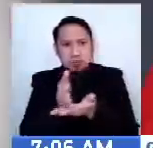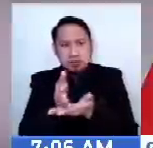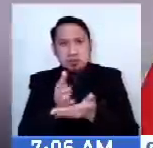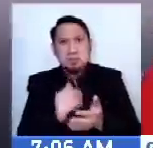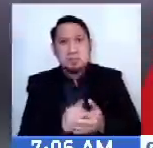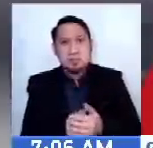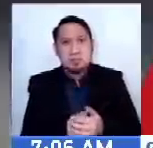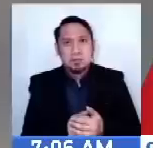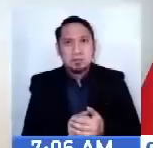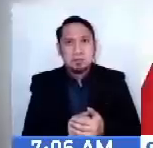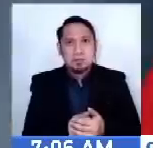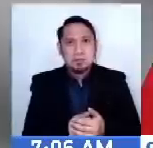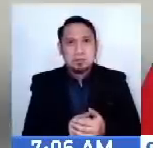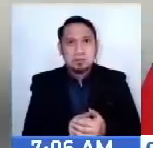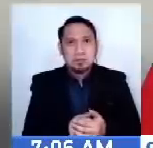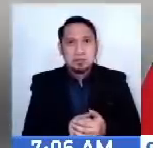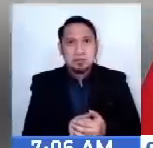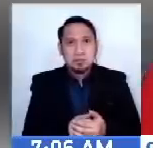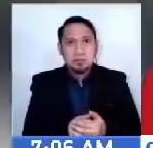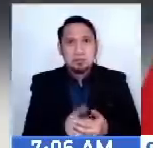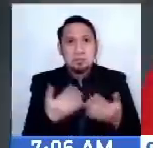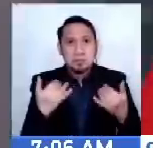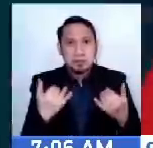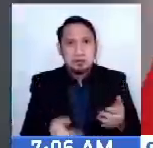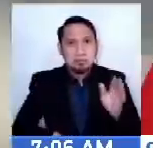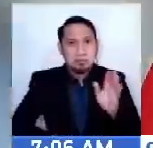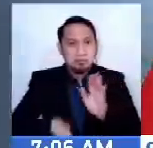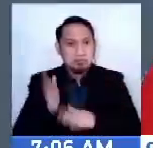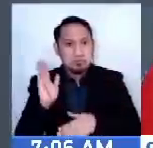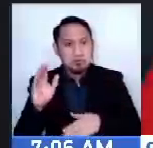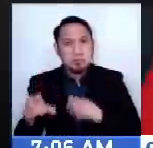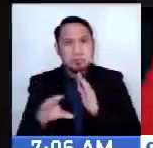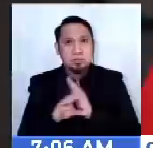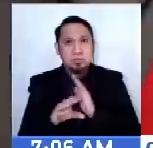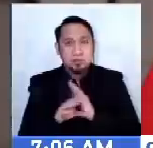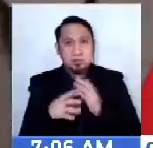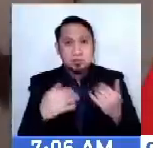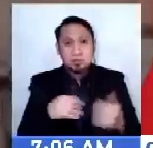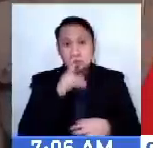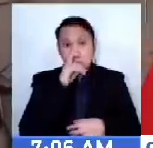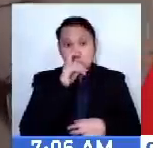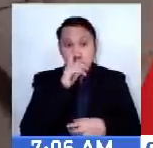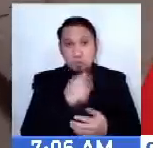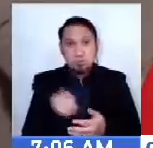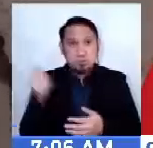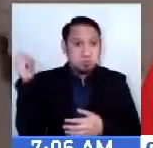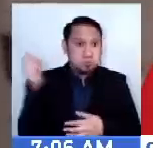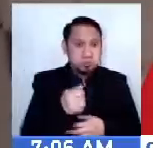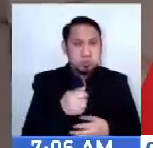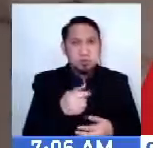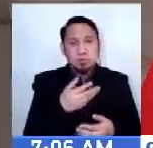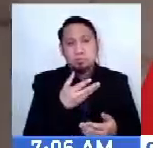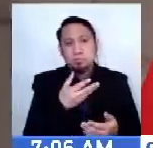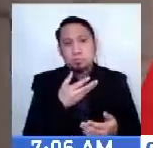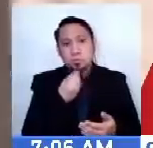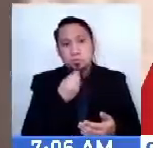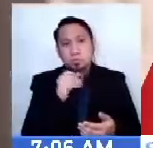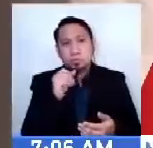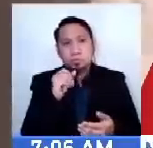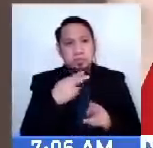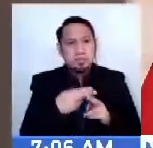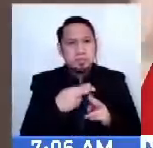ang sasakyan ng namalo. Humarurot naman pala yun ang sasakyan. Ang matandang pinagpapalo sa video ay ang senior citizen na si Tatay